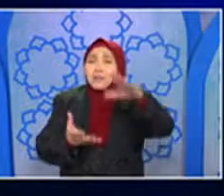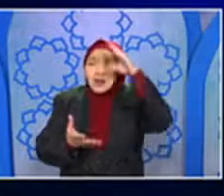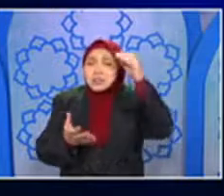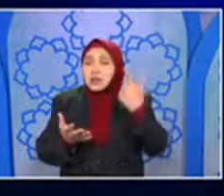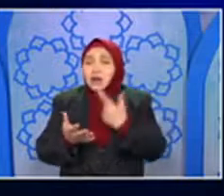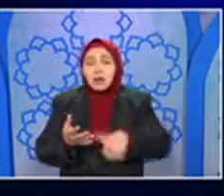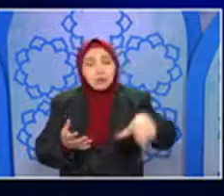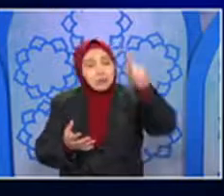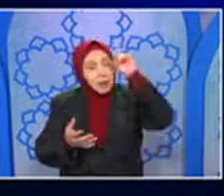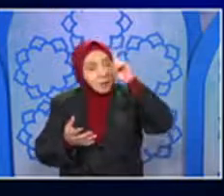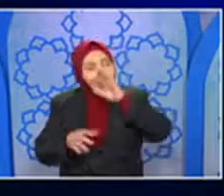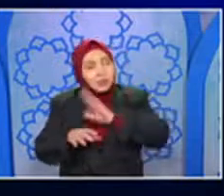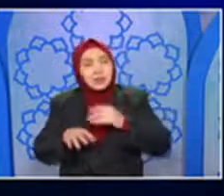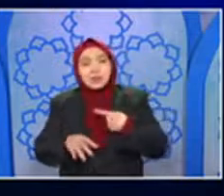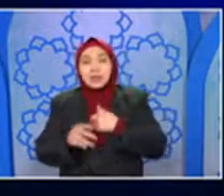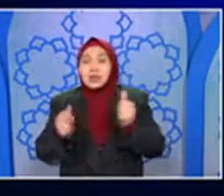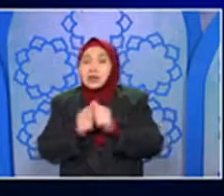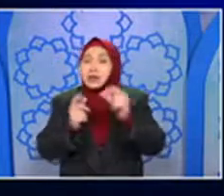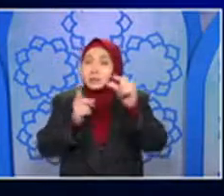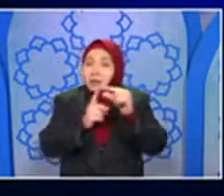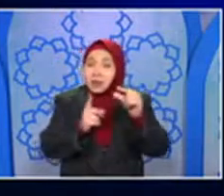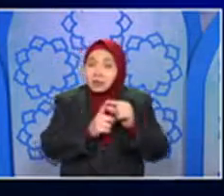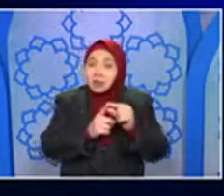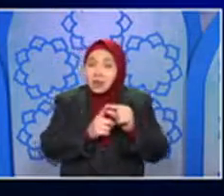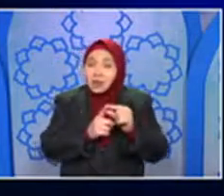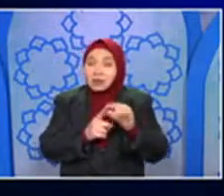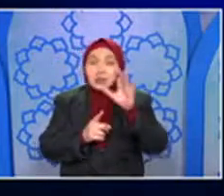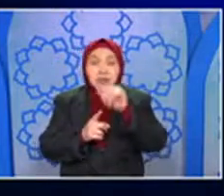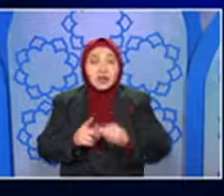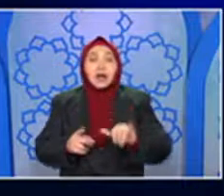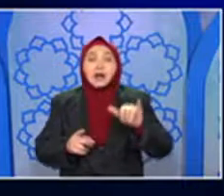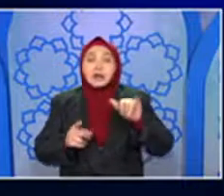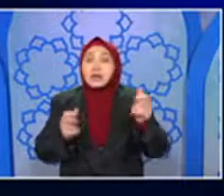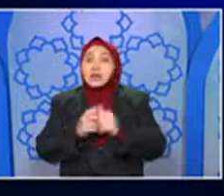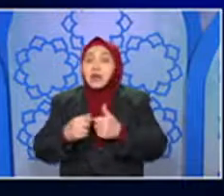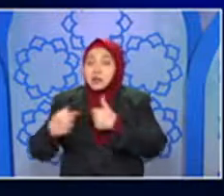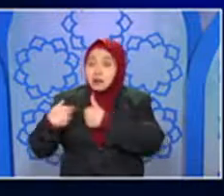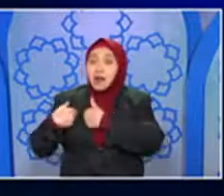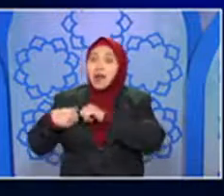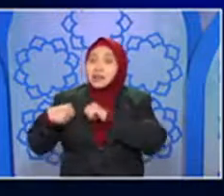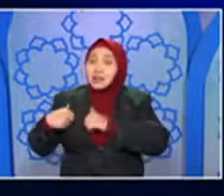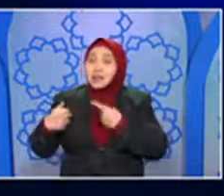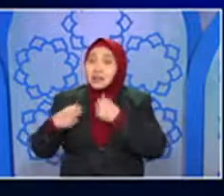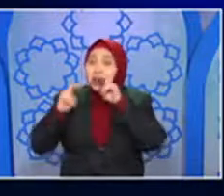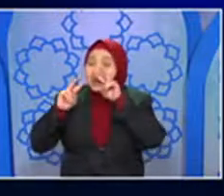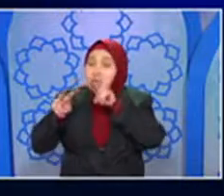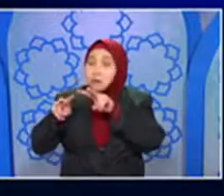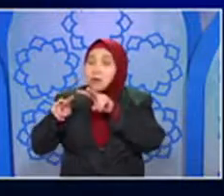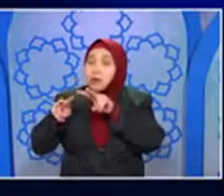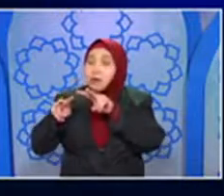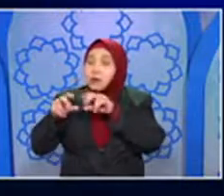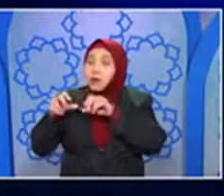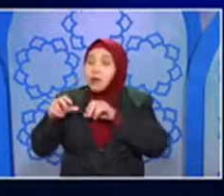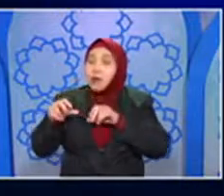memanggil, menyuruh kita dengan istilah fa'tabiru ya ulil absar. Dengan mata hati kita, kita melihat, oh rupanya